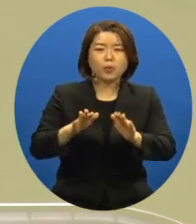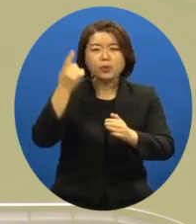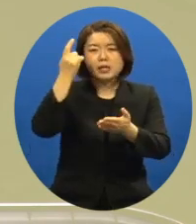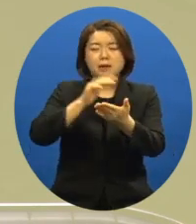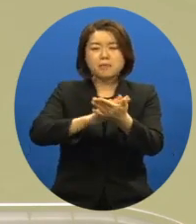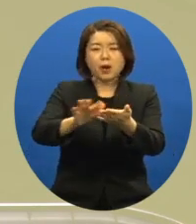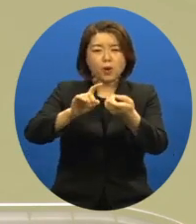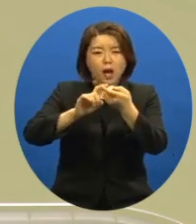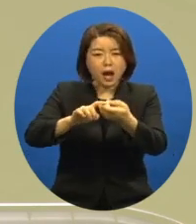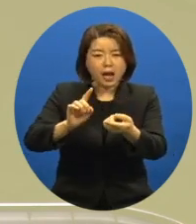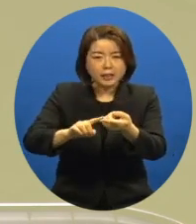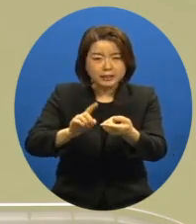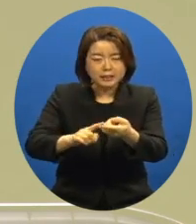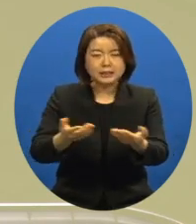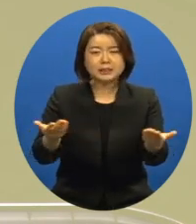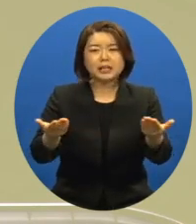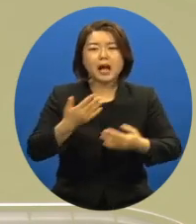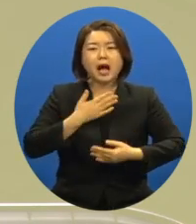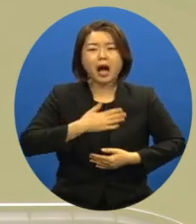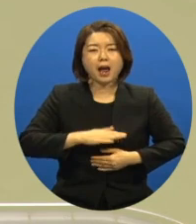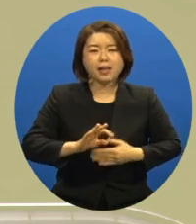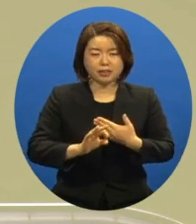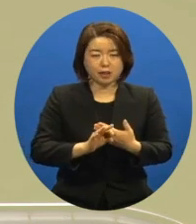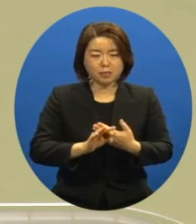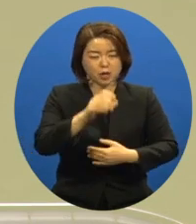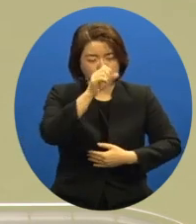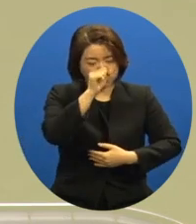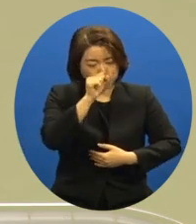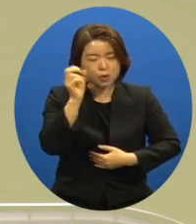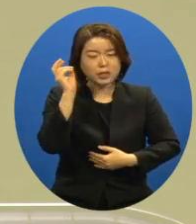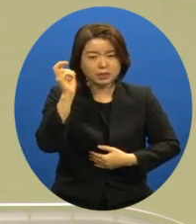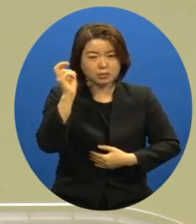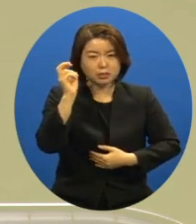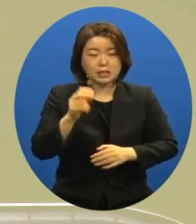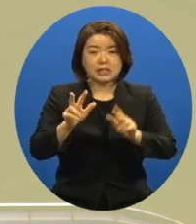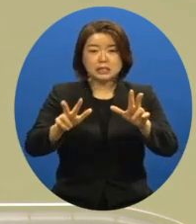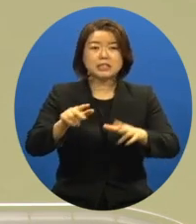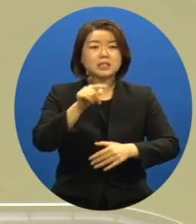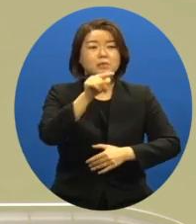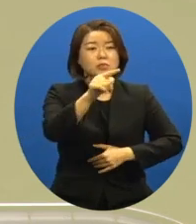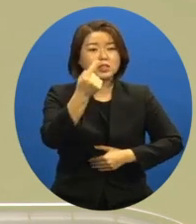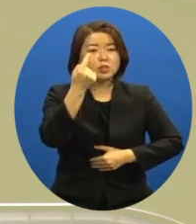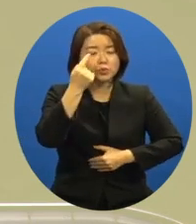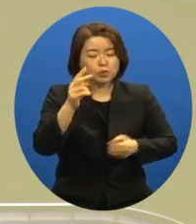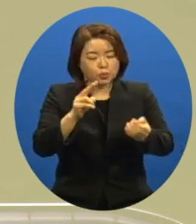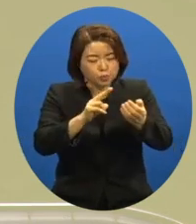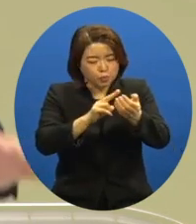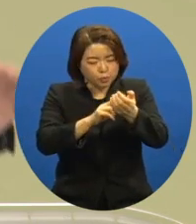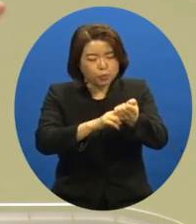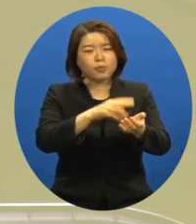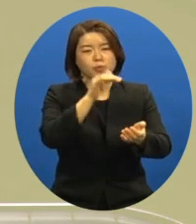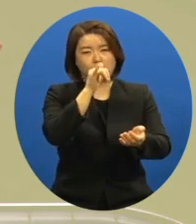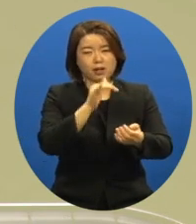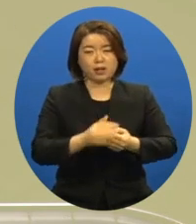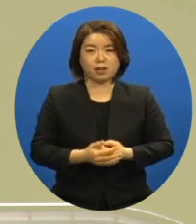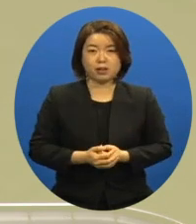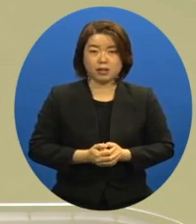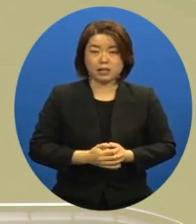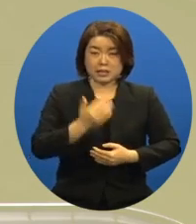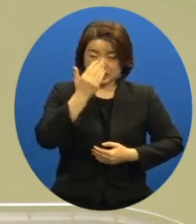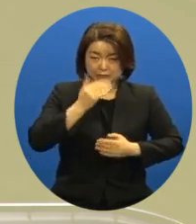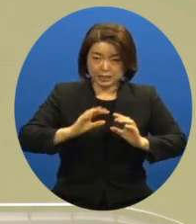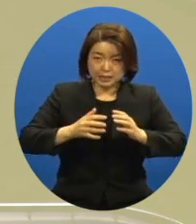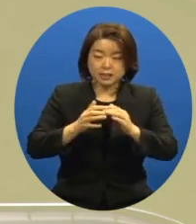일을 알았더라면 좋았을 뻔하였거니와 지금 내 눈에 숨겨졌도다. 이스라엘